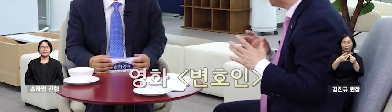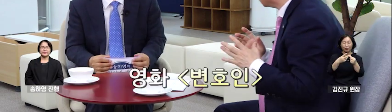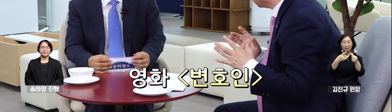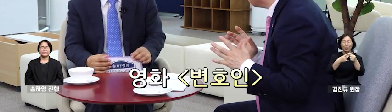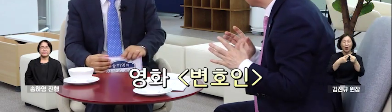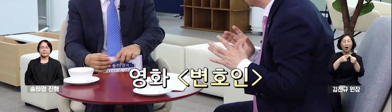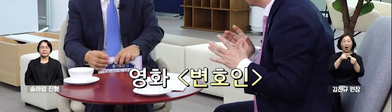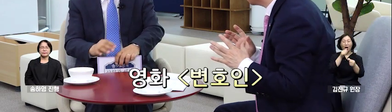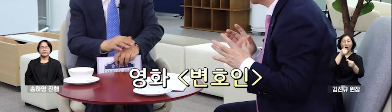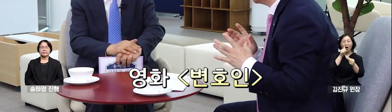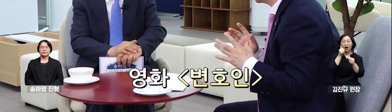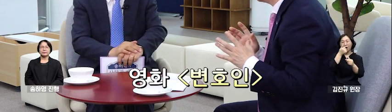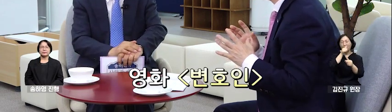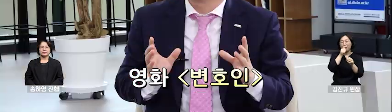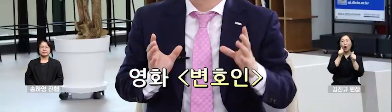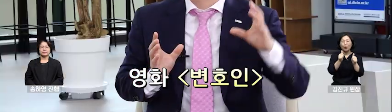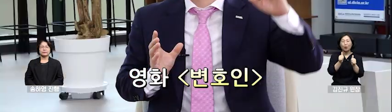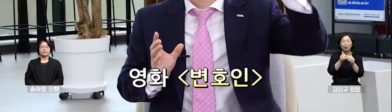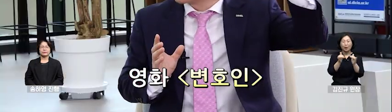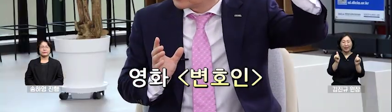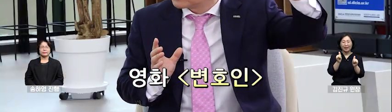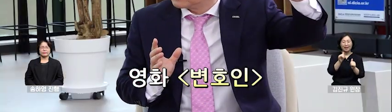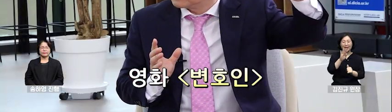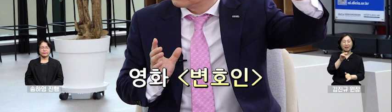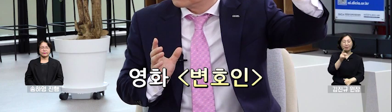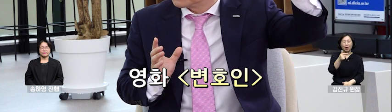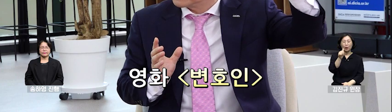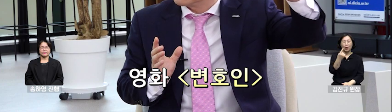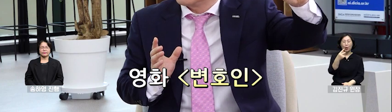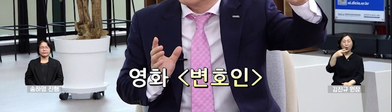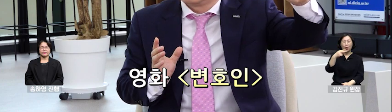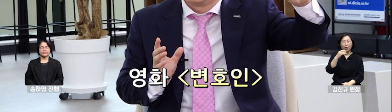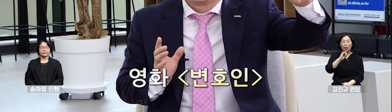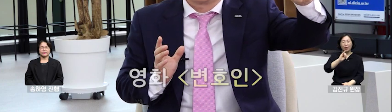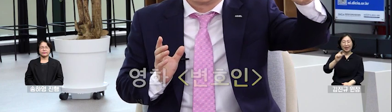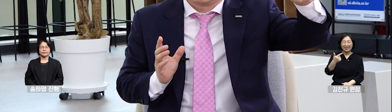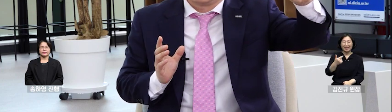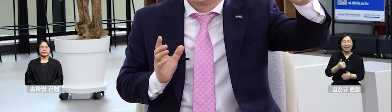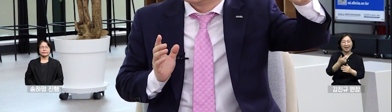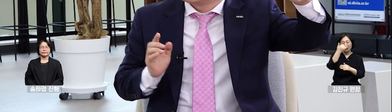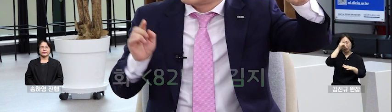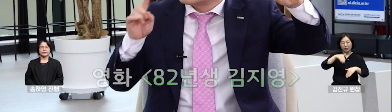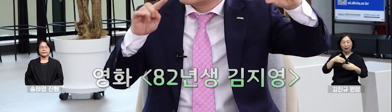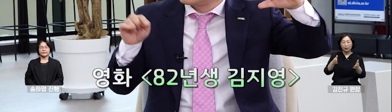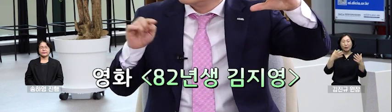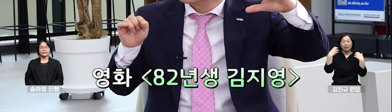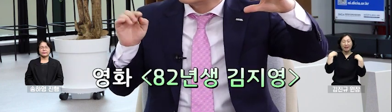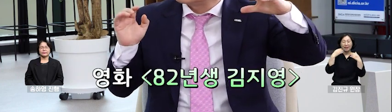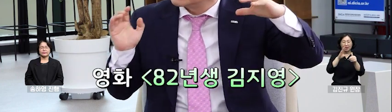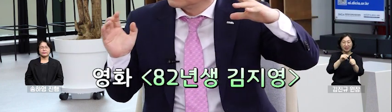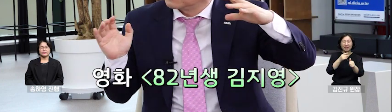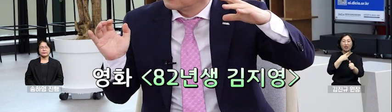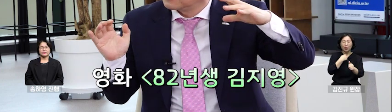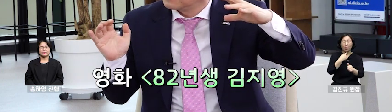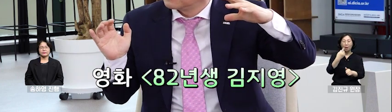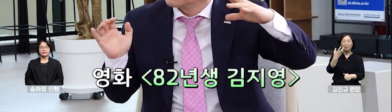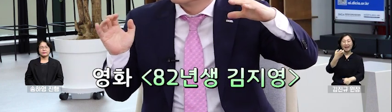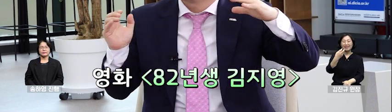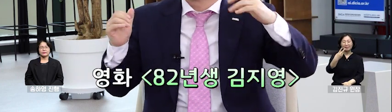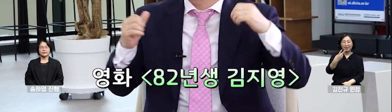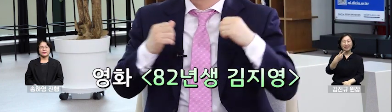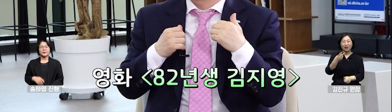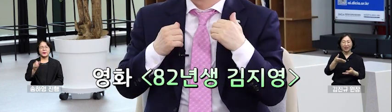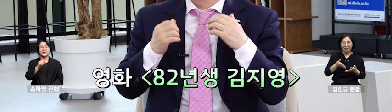변호인이 란 영화에서 너 보니까 경남 조총 에서 로 찍었구요 그 다음에 82년생 김지영